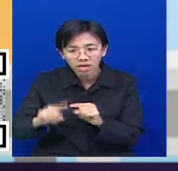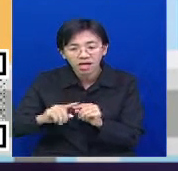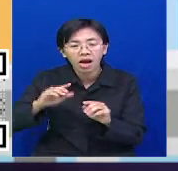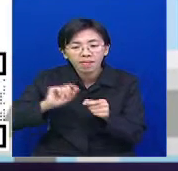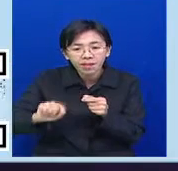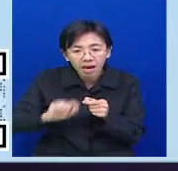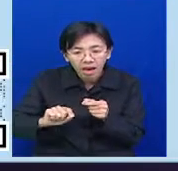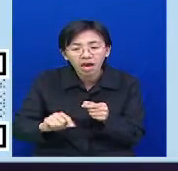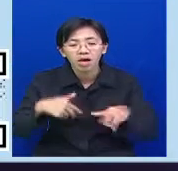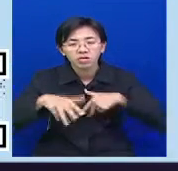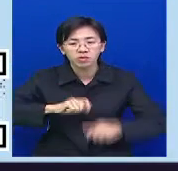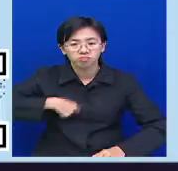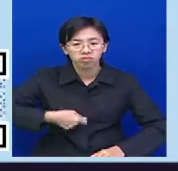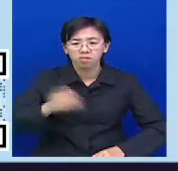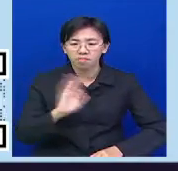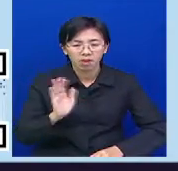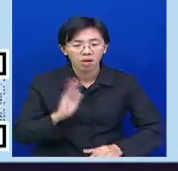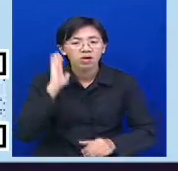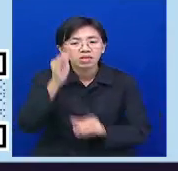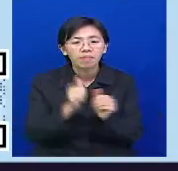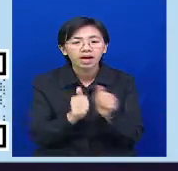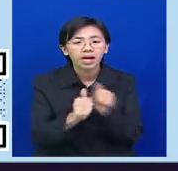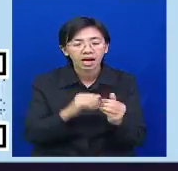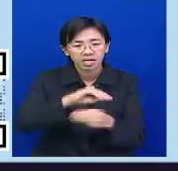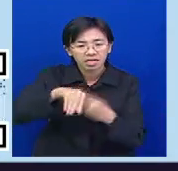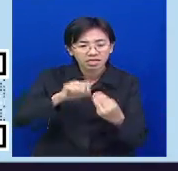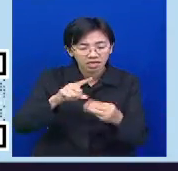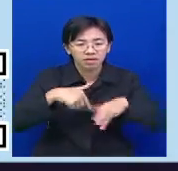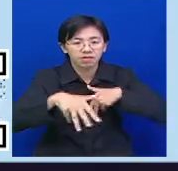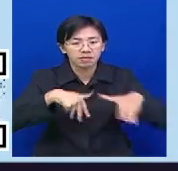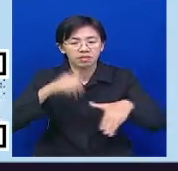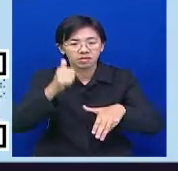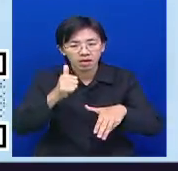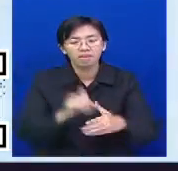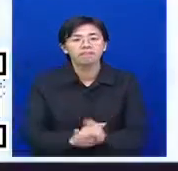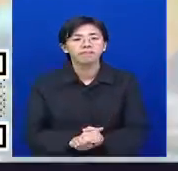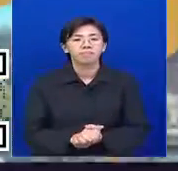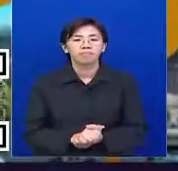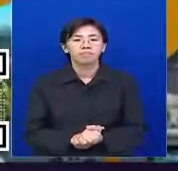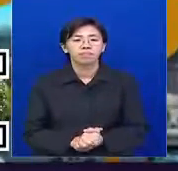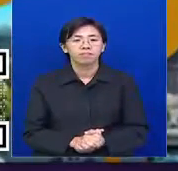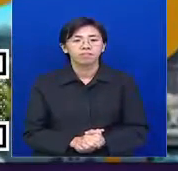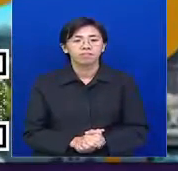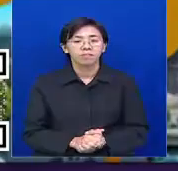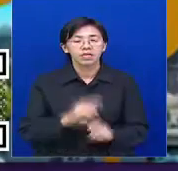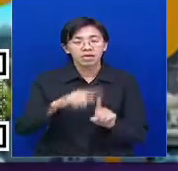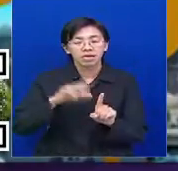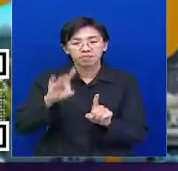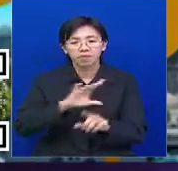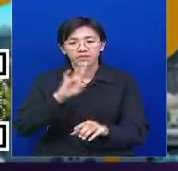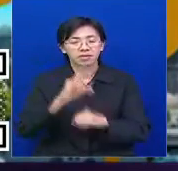นเพื่อเพิ่มความสามารถในการแข่งขันทางเศรษฐกิจของประชาชนและประเทศชาติ 7สิงหาค